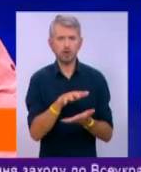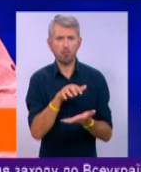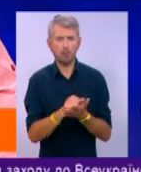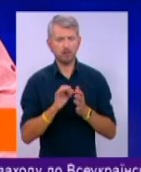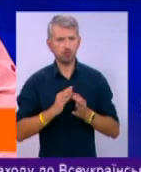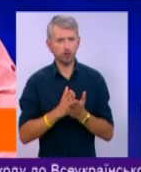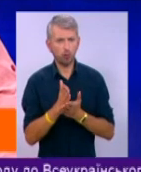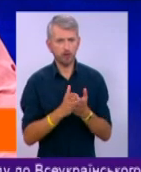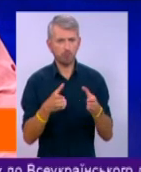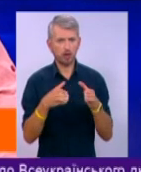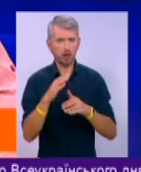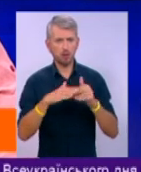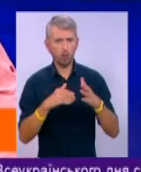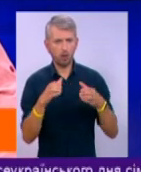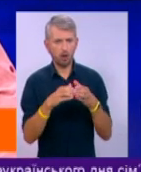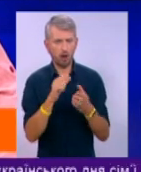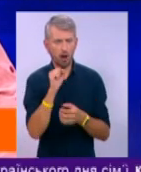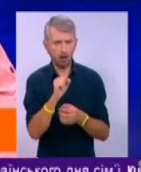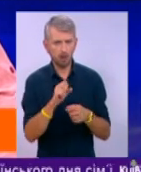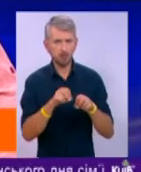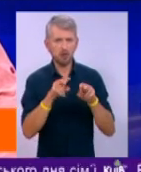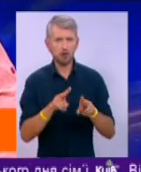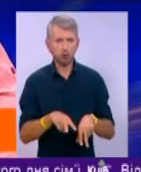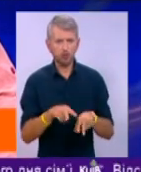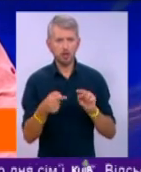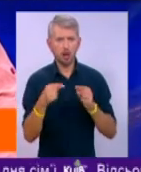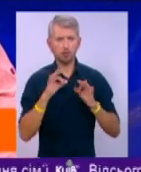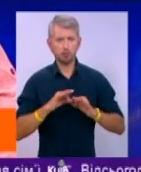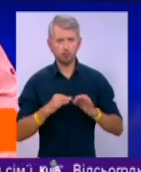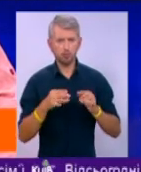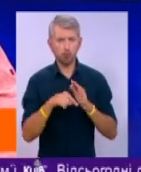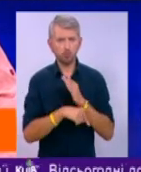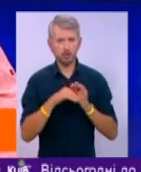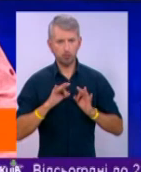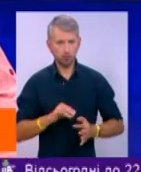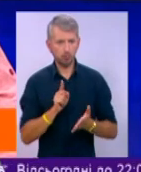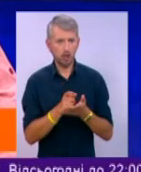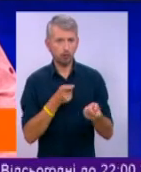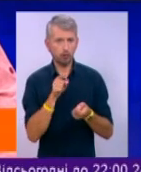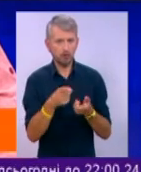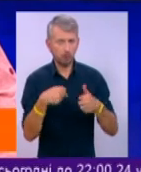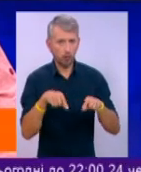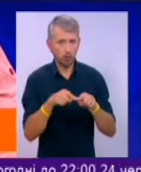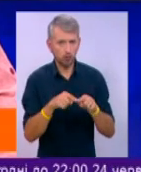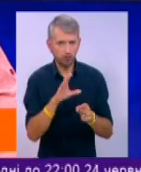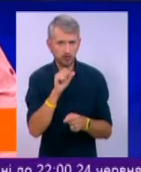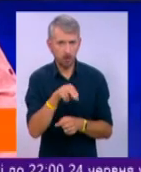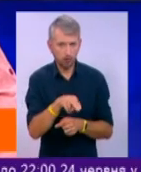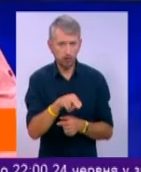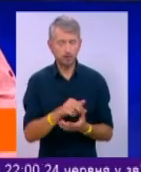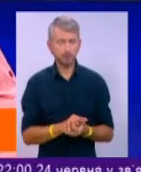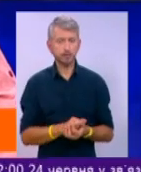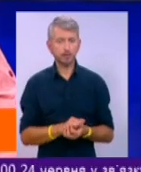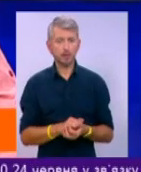чиновниками категорії А, спеціалізована антикорупційна прокуратура також мусить керувати цим органом, все